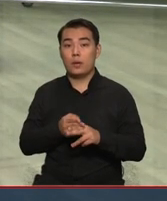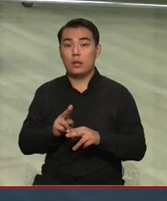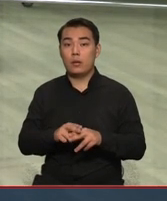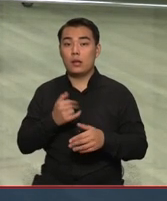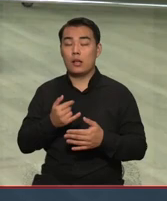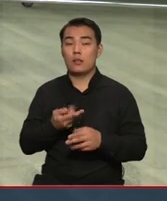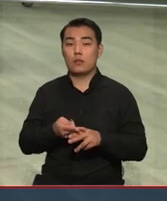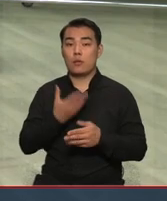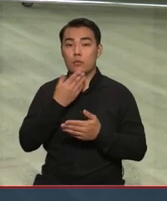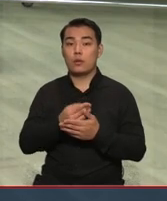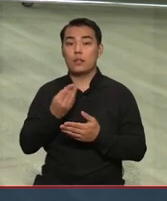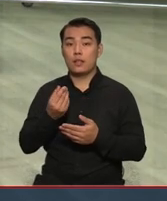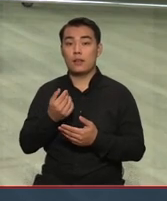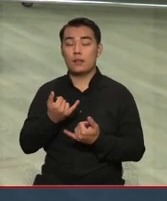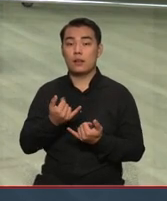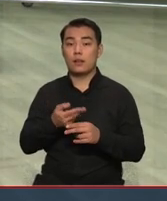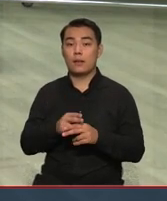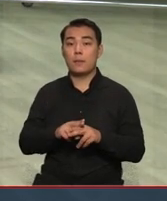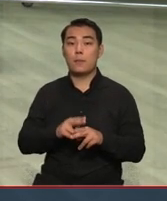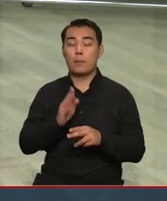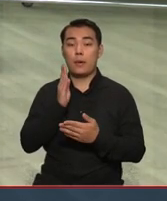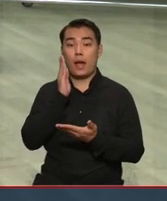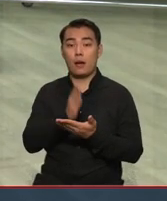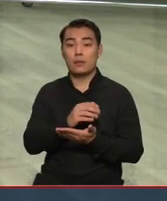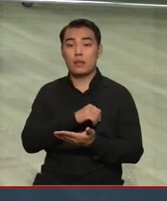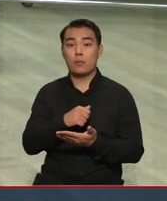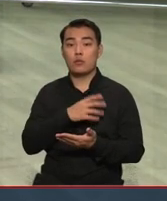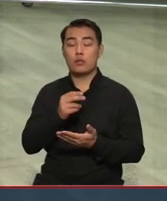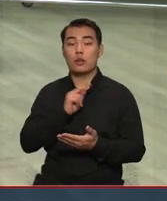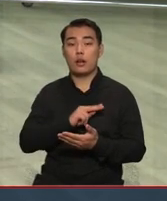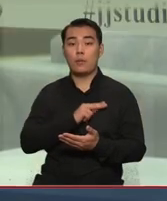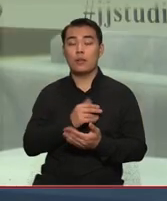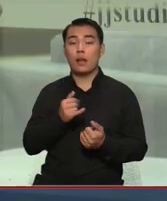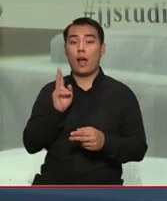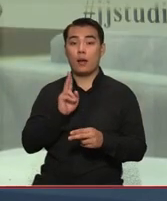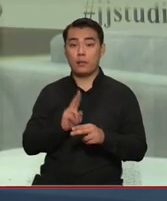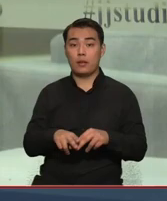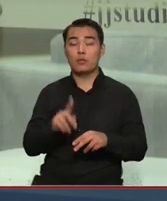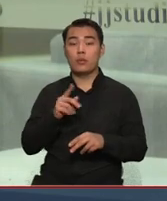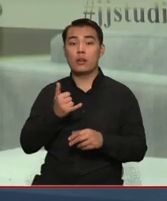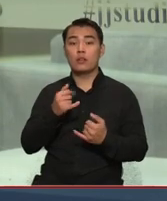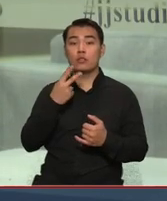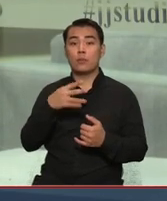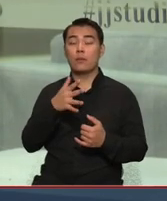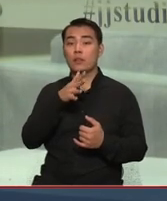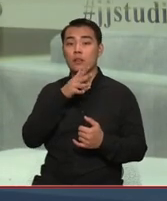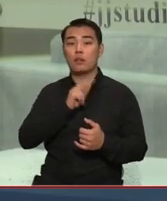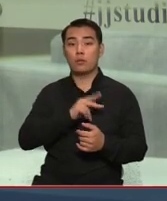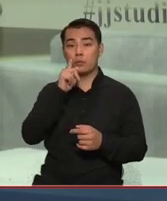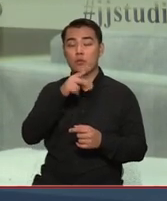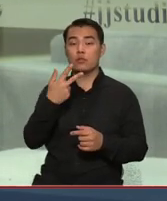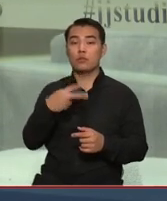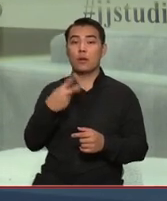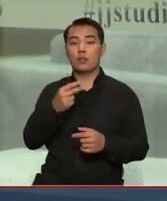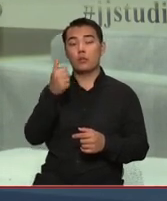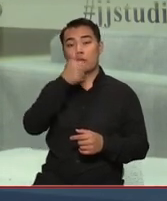өзінің салған ақшасын ары қарай өзінің ол тәуекелі ары қарай тағы 3 жыл жұмыс жасап шаруаларын бітіреді. Бірақ ол 25 жыл жұмыс жасамайды, 22 жыл